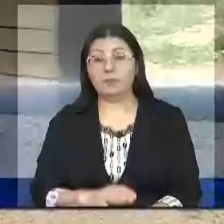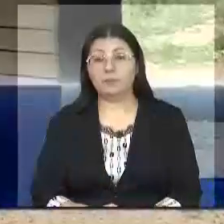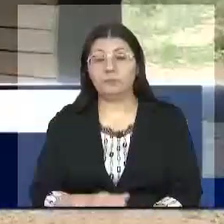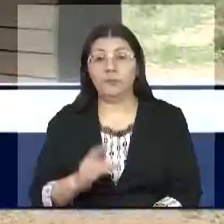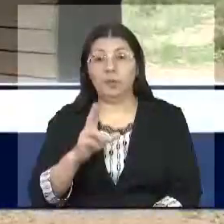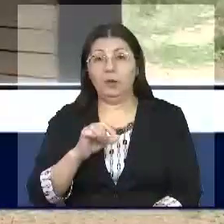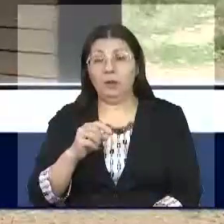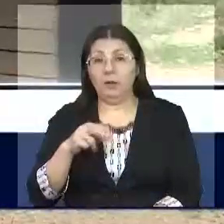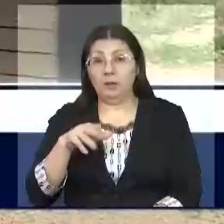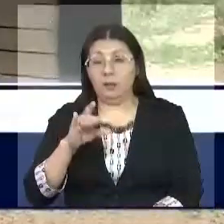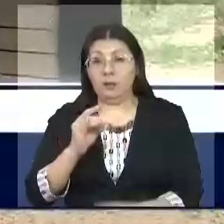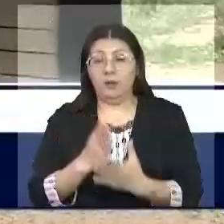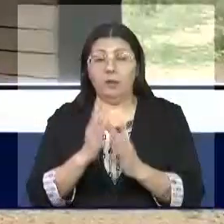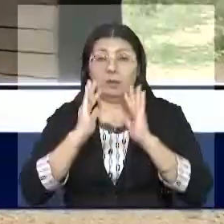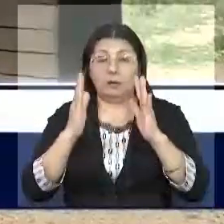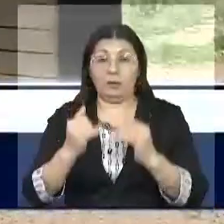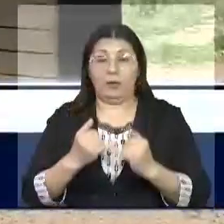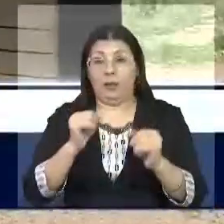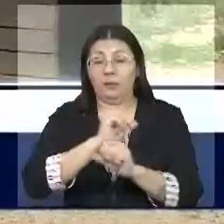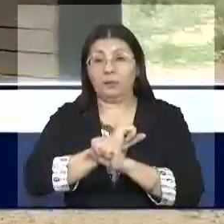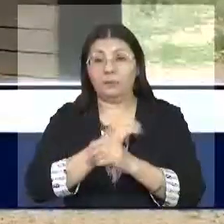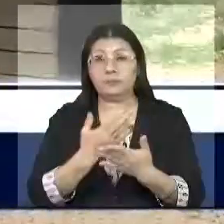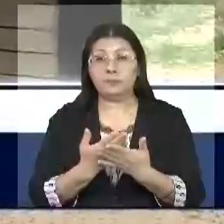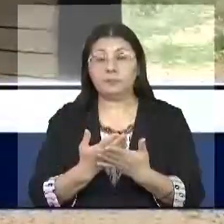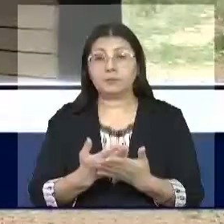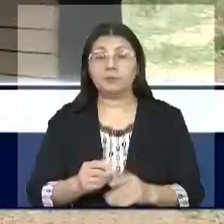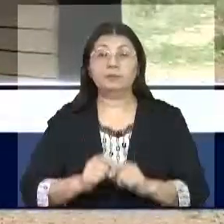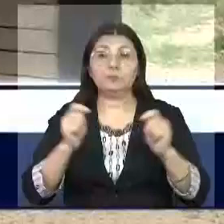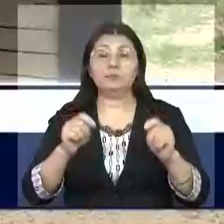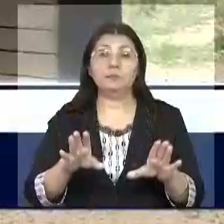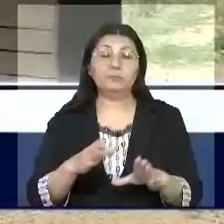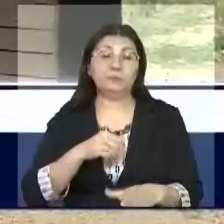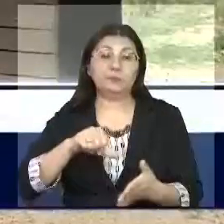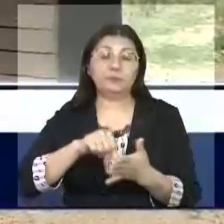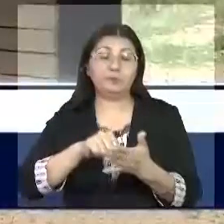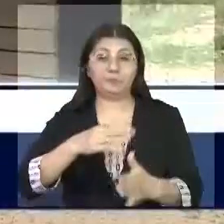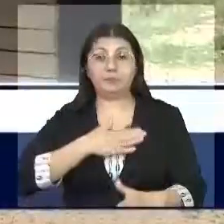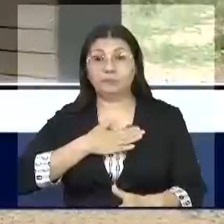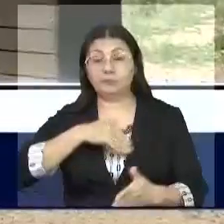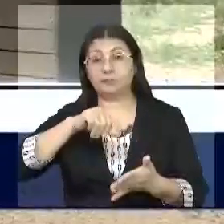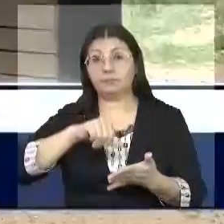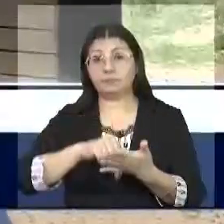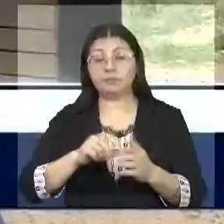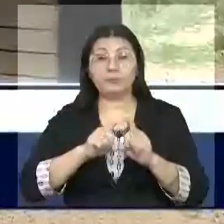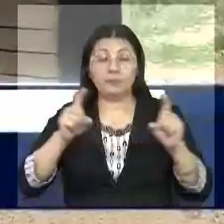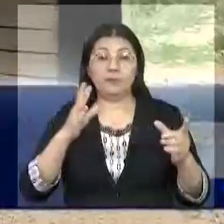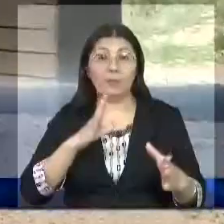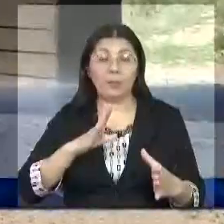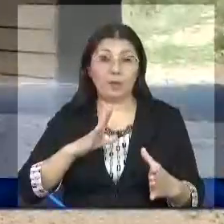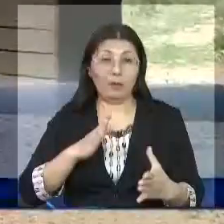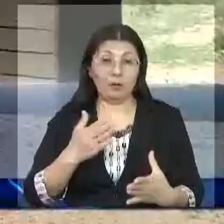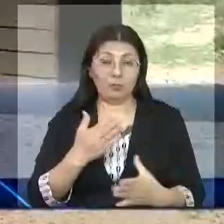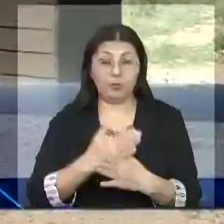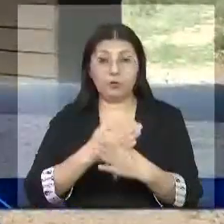В Каракудыке есть стадион, парк для отдыха, медпункт, а также жилые дома. В открытии этих объектов я принимал активное участие. В школу тоже внес свой вклад.